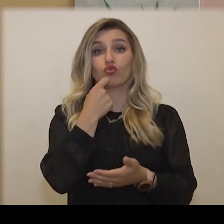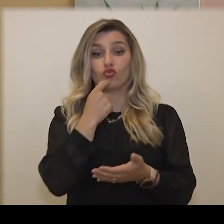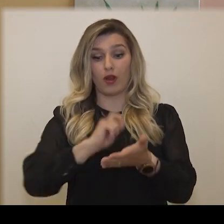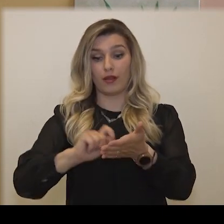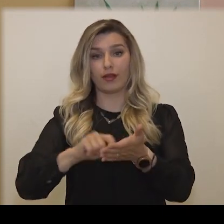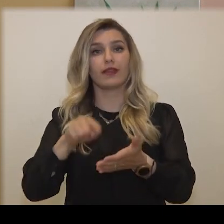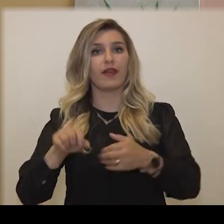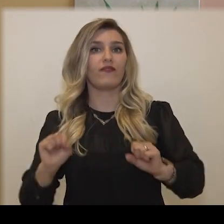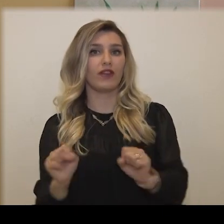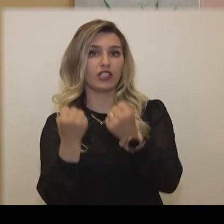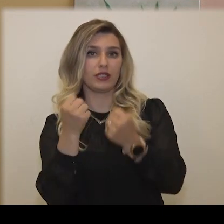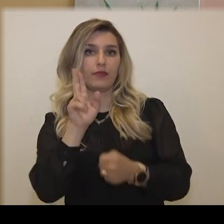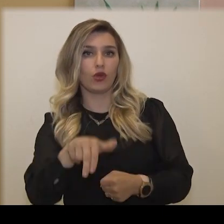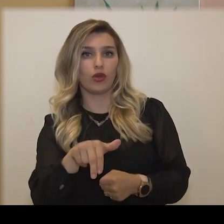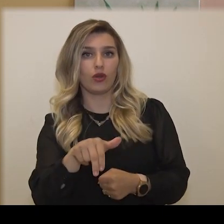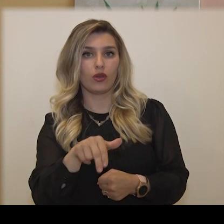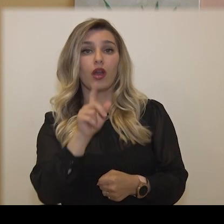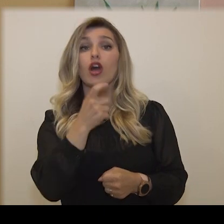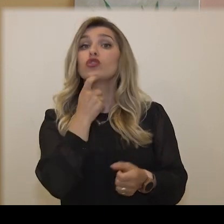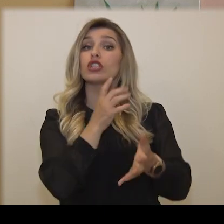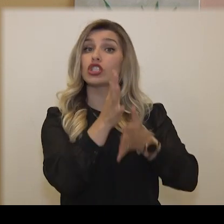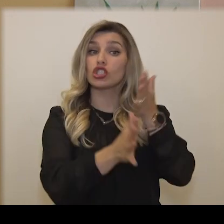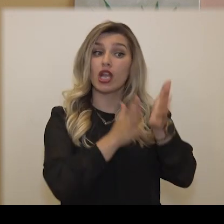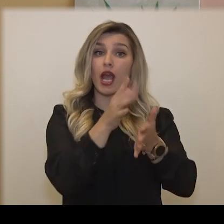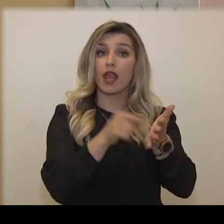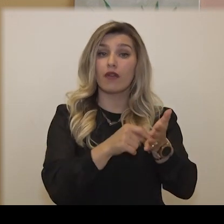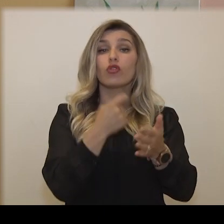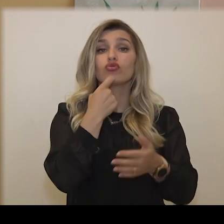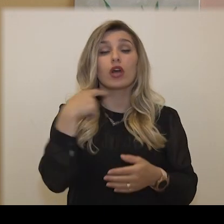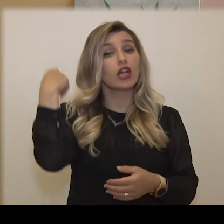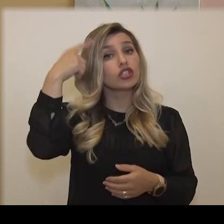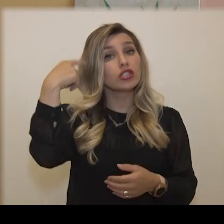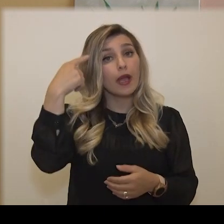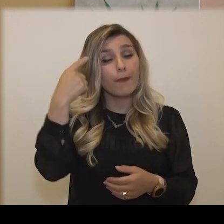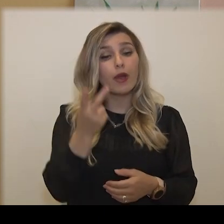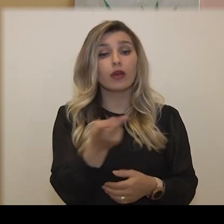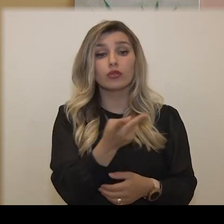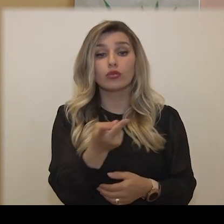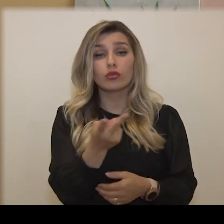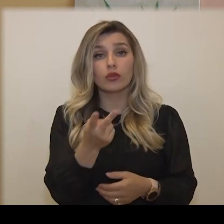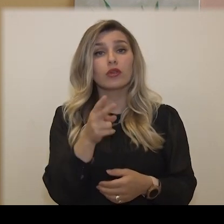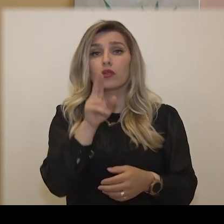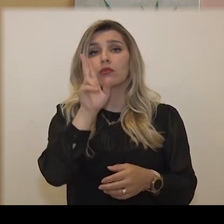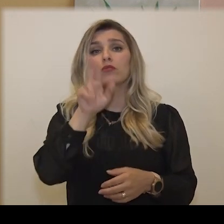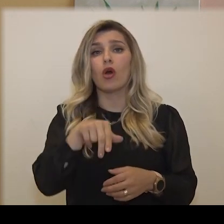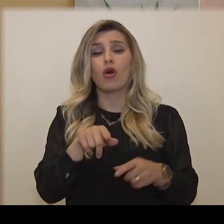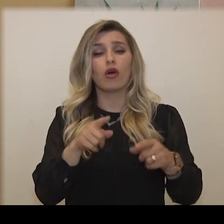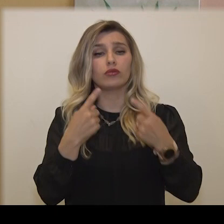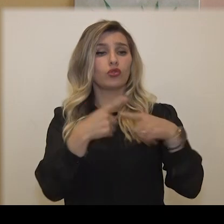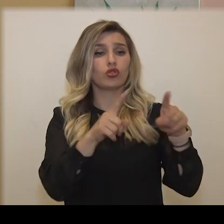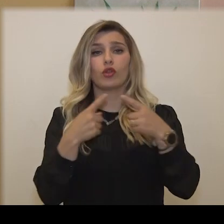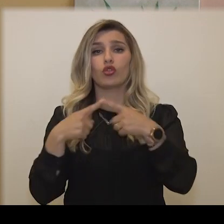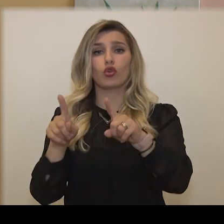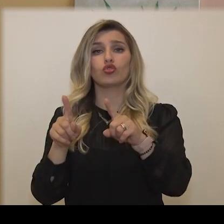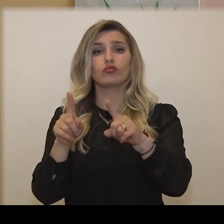e shkruar kanë vështërsi. Gjuha shenjave dhe gjuha shqipe ka predispozita të ndryshme